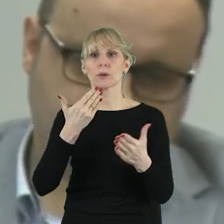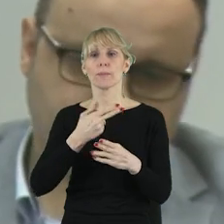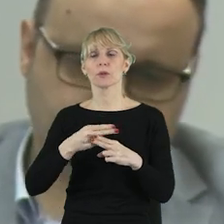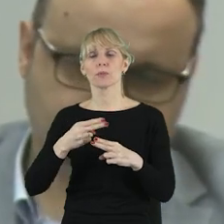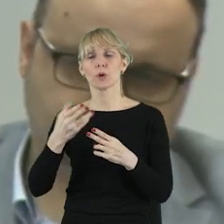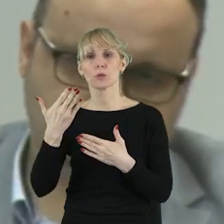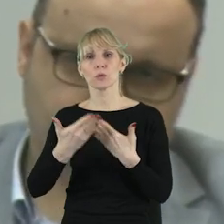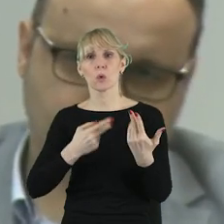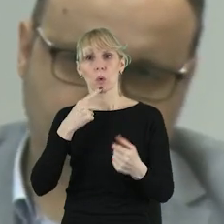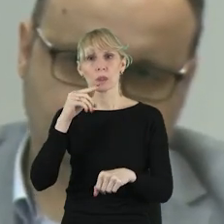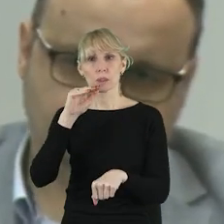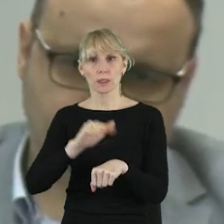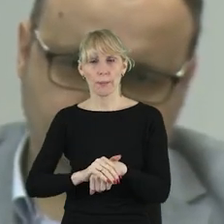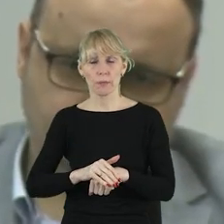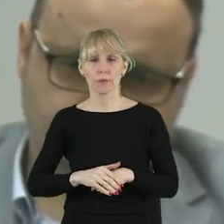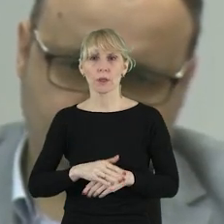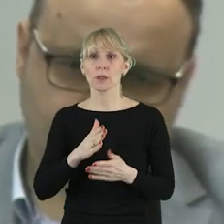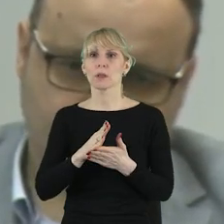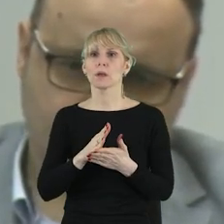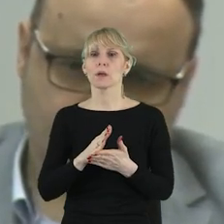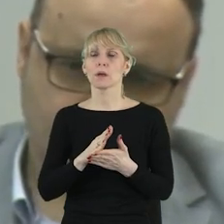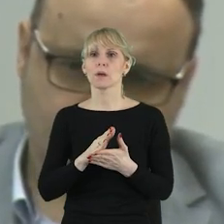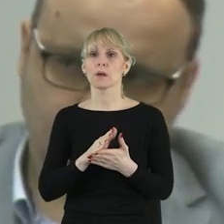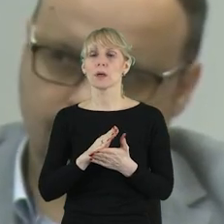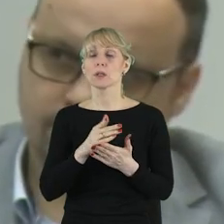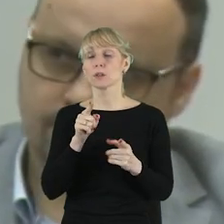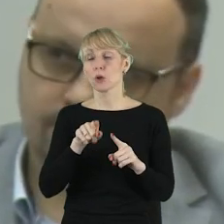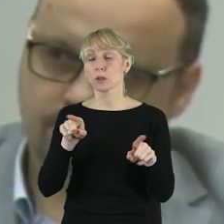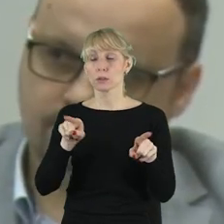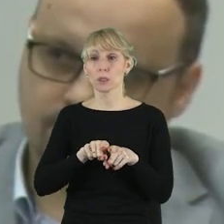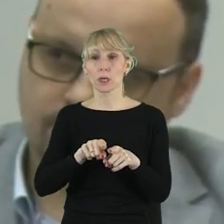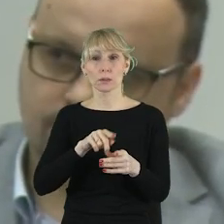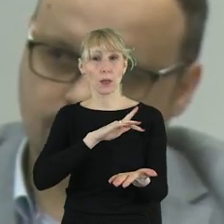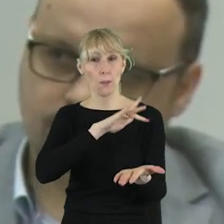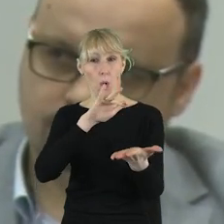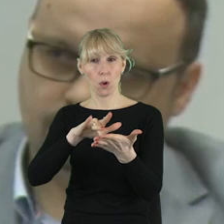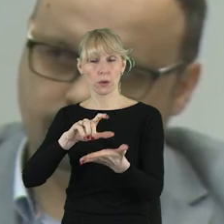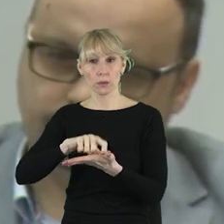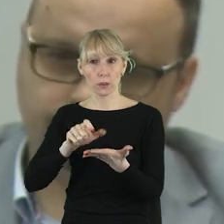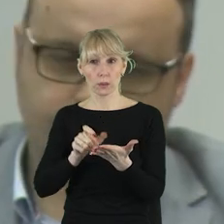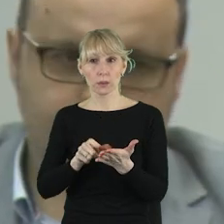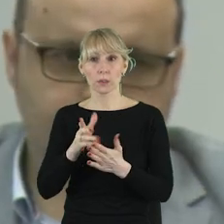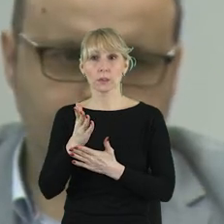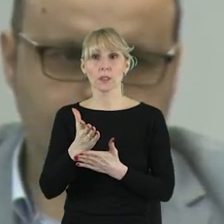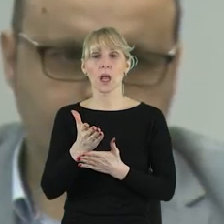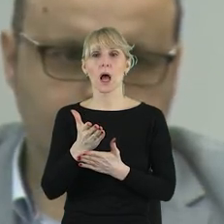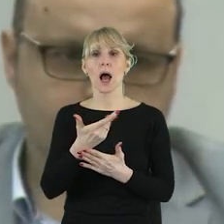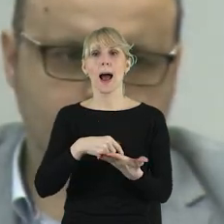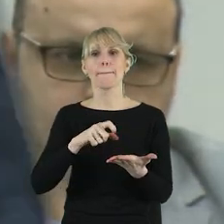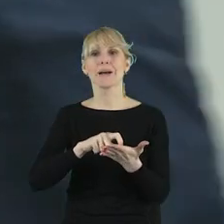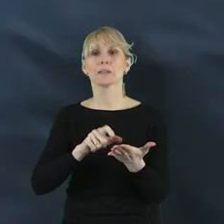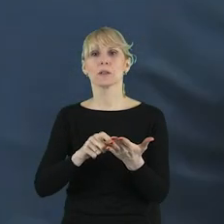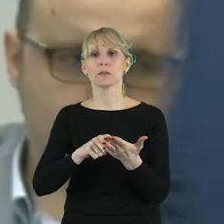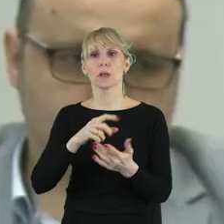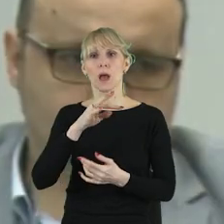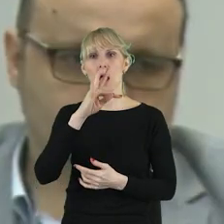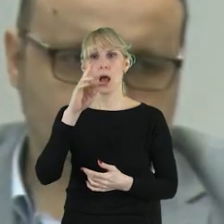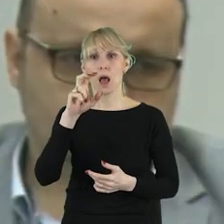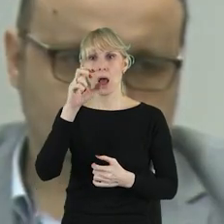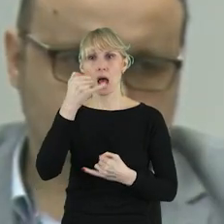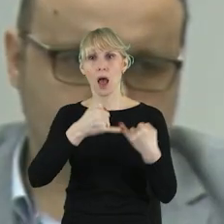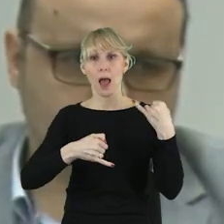najwłaściwszej lokalizacji dla pracowni hemodynamiki, tak żeby zachować ciąg zdarzeń medycznych. Od przyjęcia